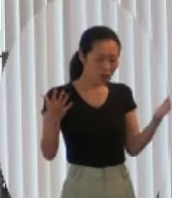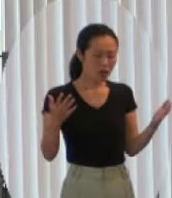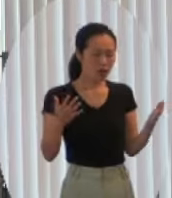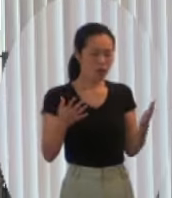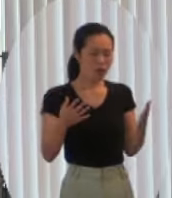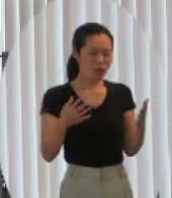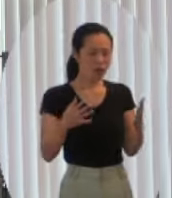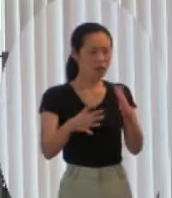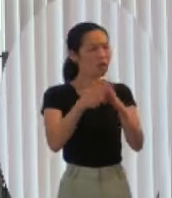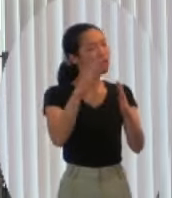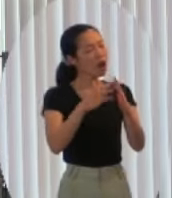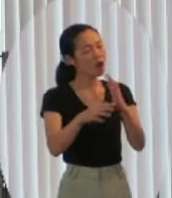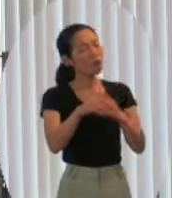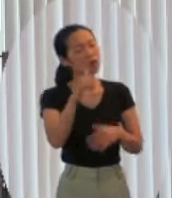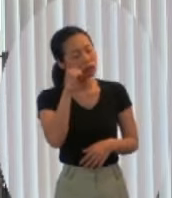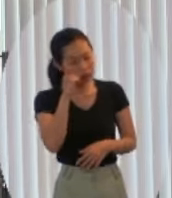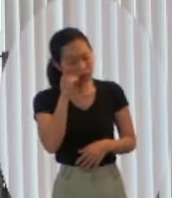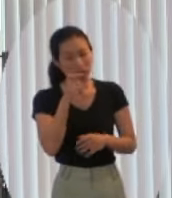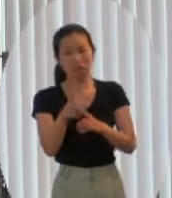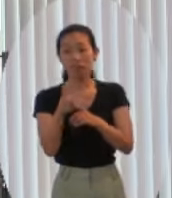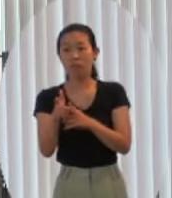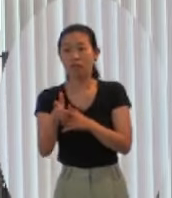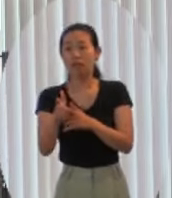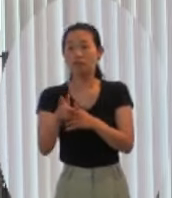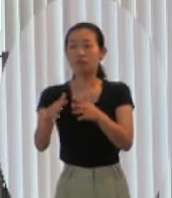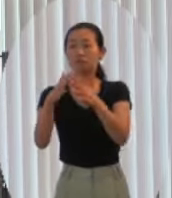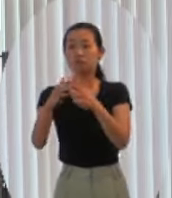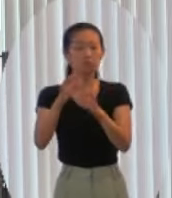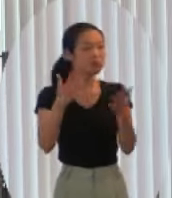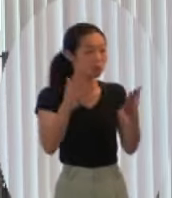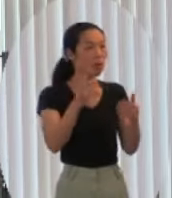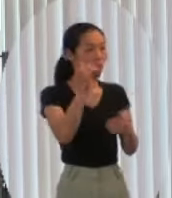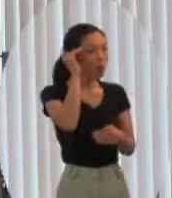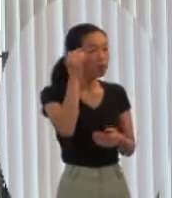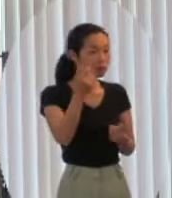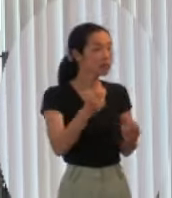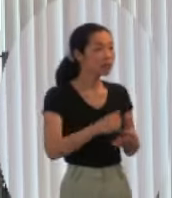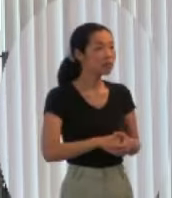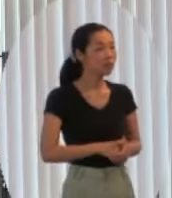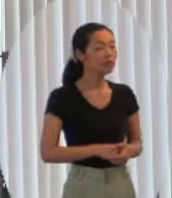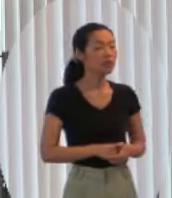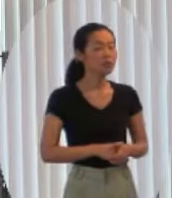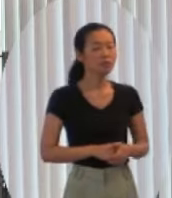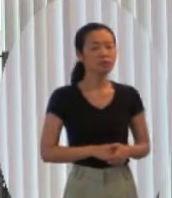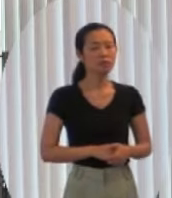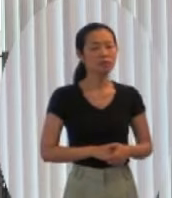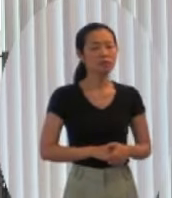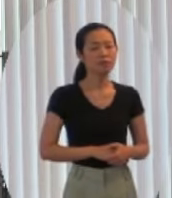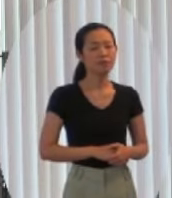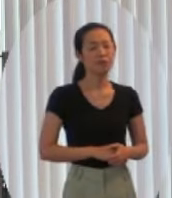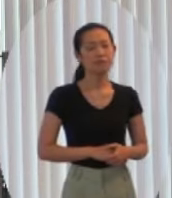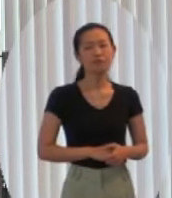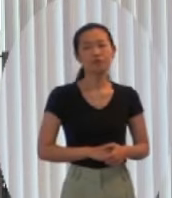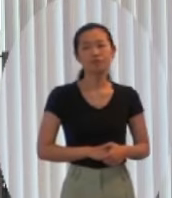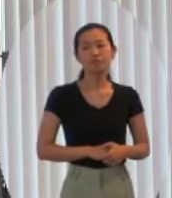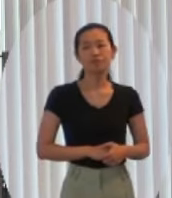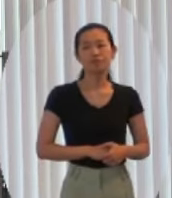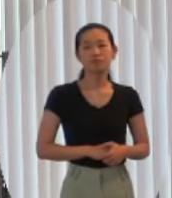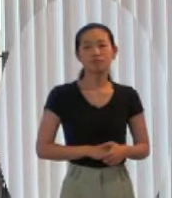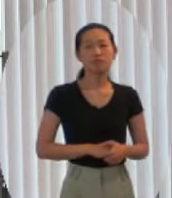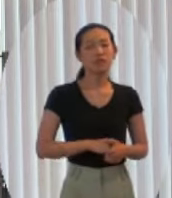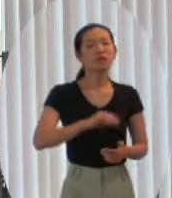の愚かさを学ぶべきですね。殺し合いによっては何も解決しないんですから。そんなこと分かっているんですけどね。で、もう